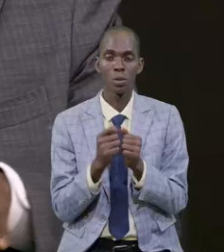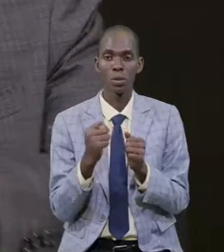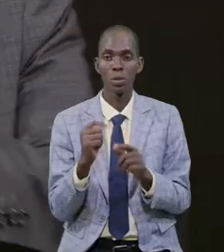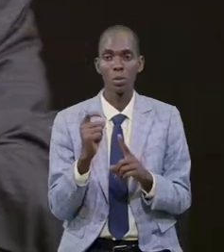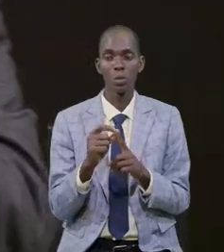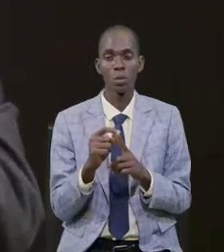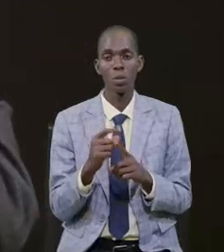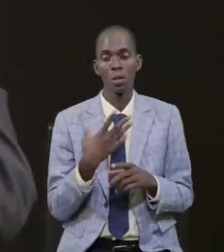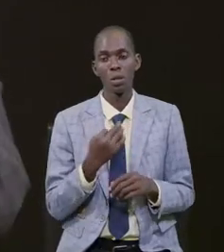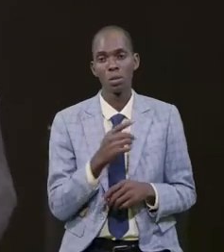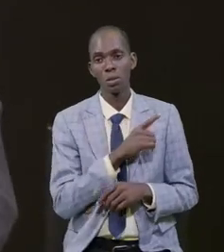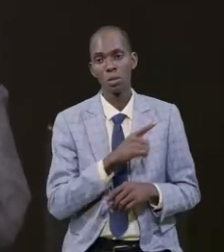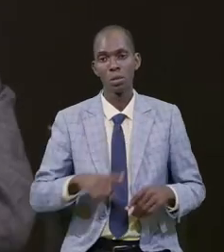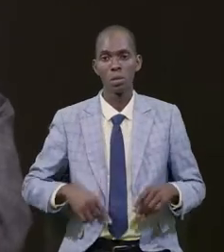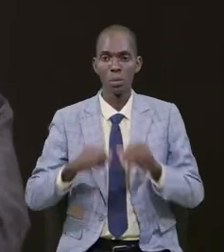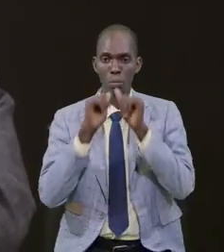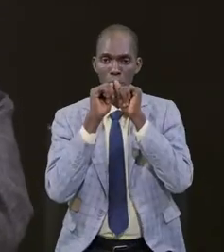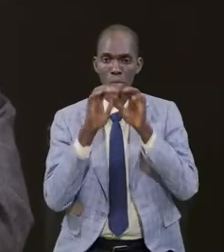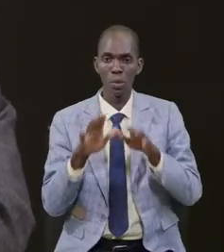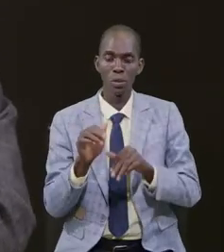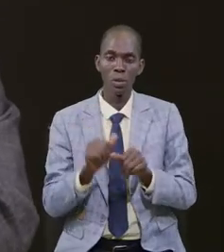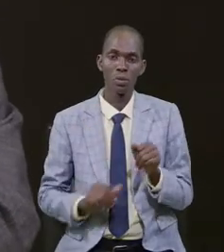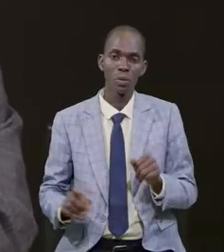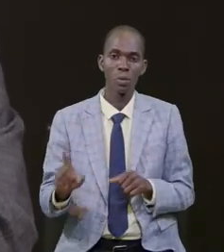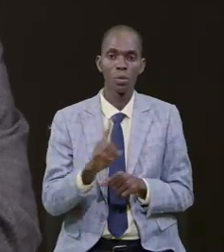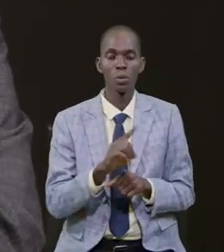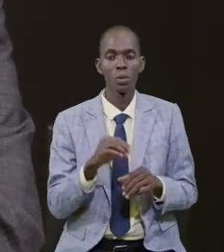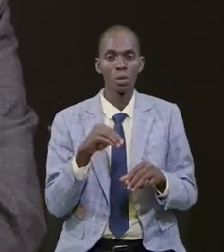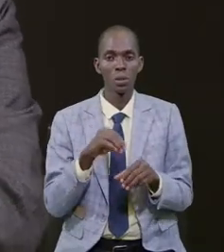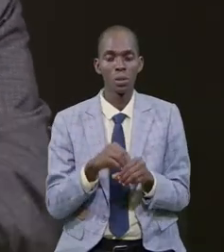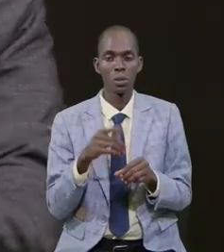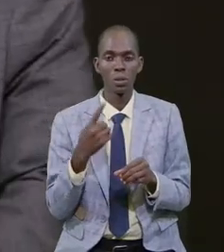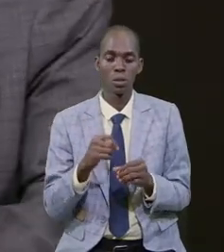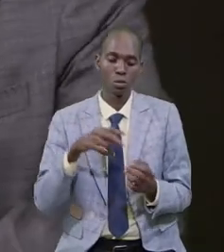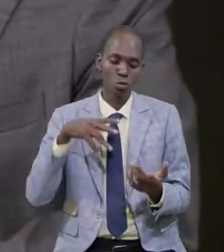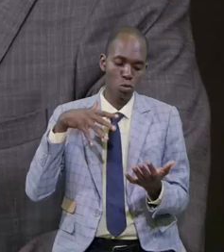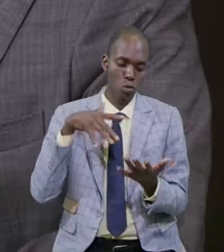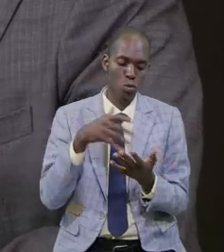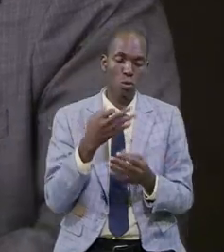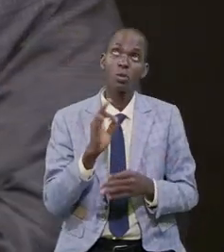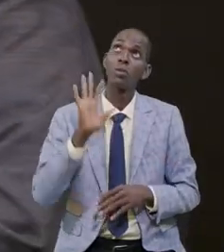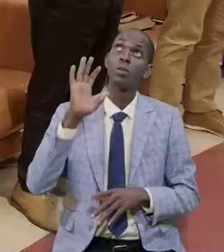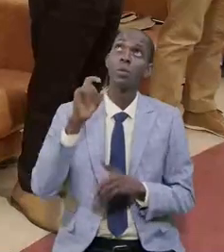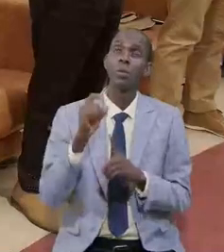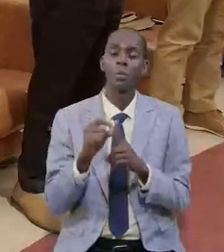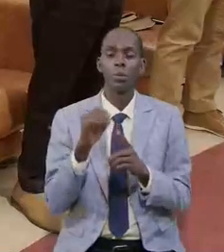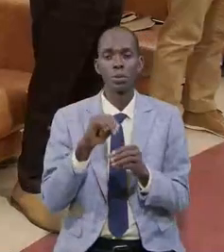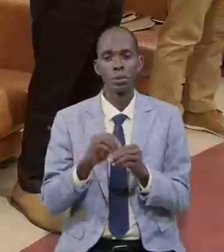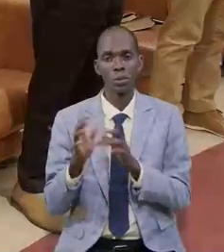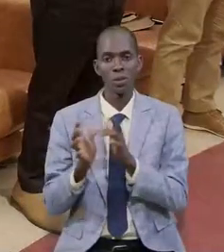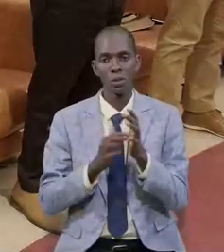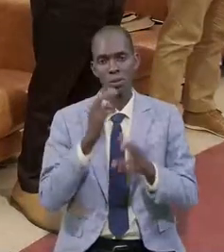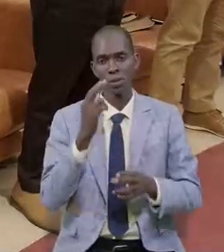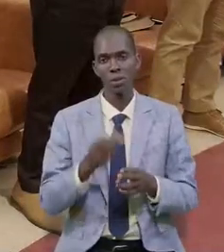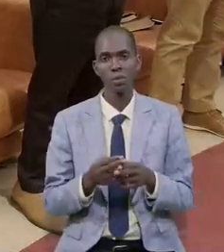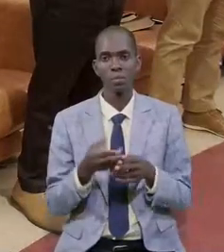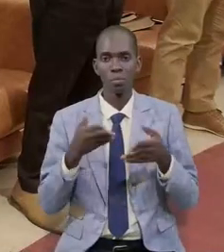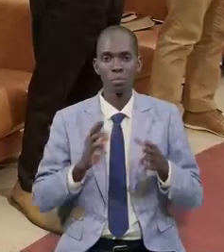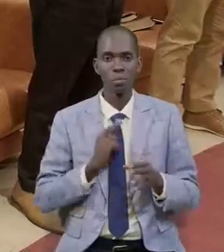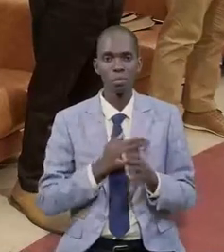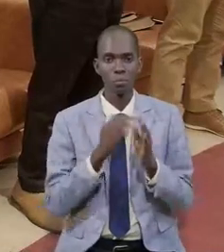la parole, que le Seigneur vous bénisse tous pour l'étude de la parole au nom de Jésus-Christ.